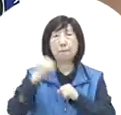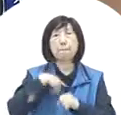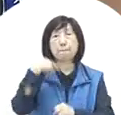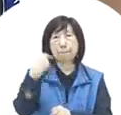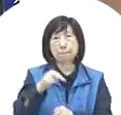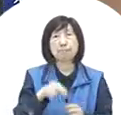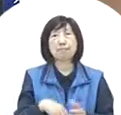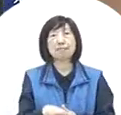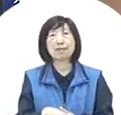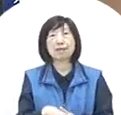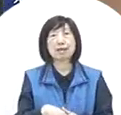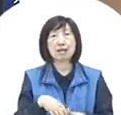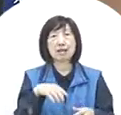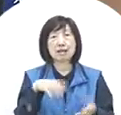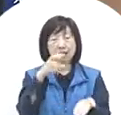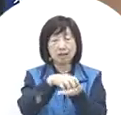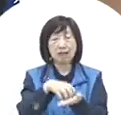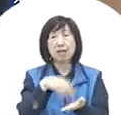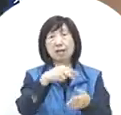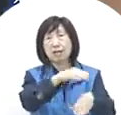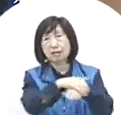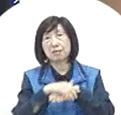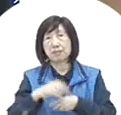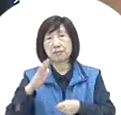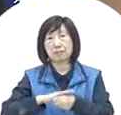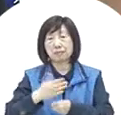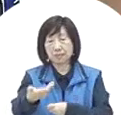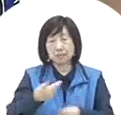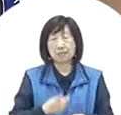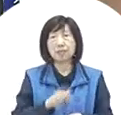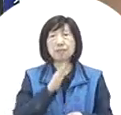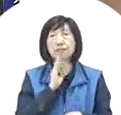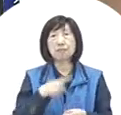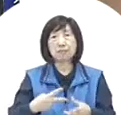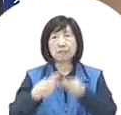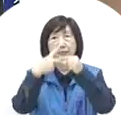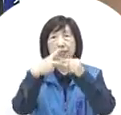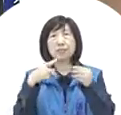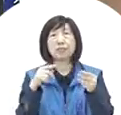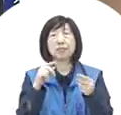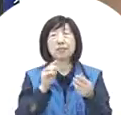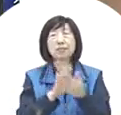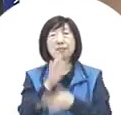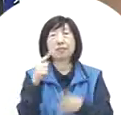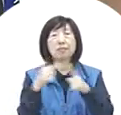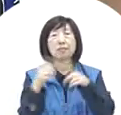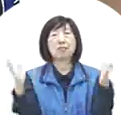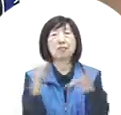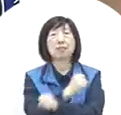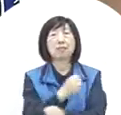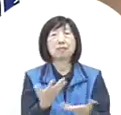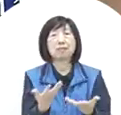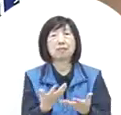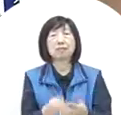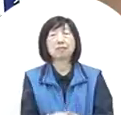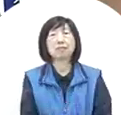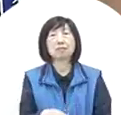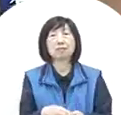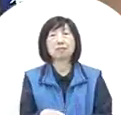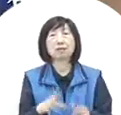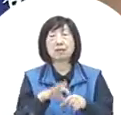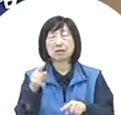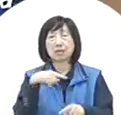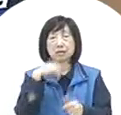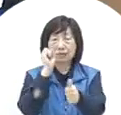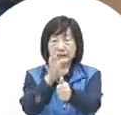个证件带过来，那第二次再带过来的时候， 然后就失联了，对不对？来，市长，我告诉你这个案子多严重，好不好？